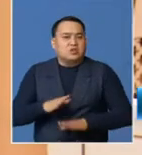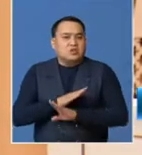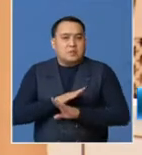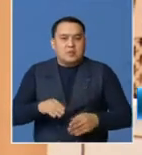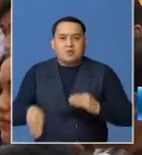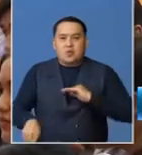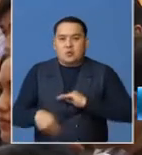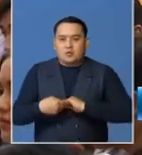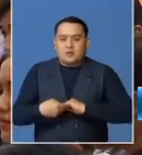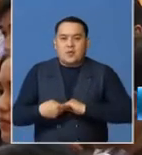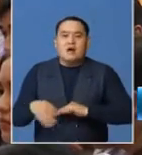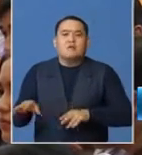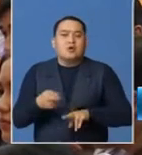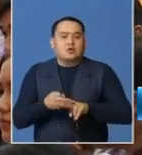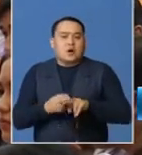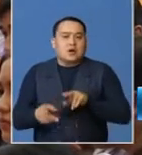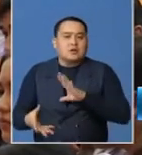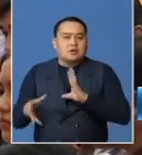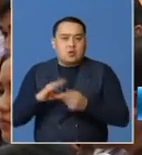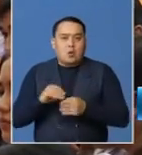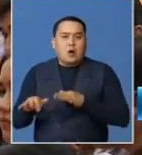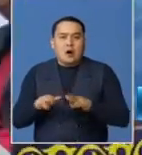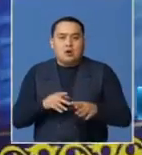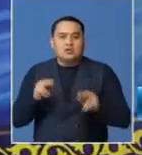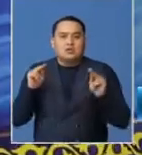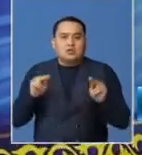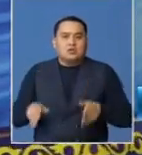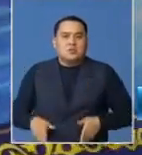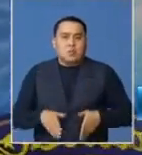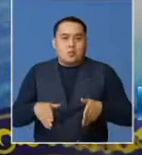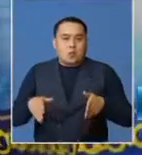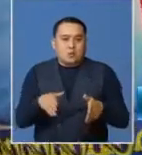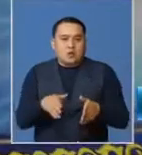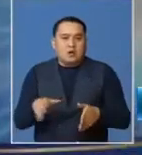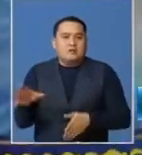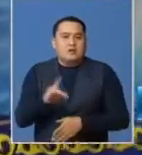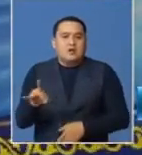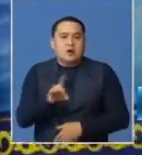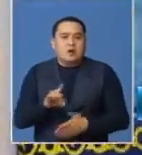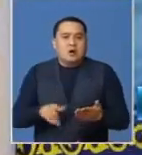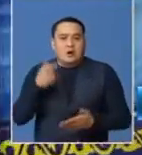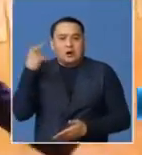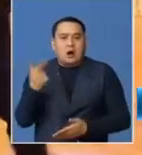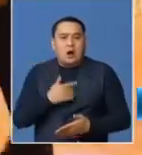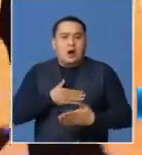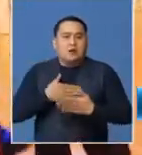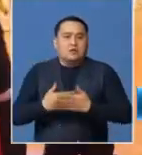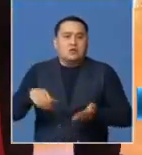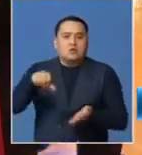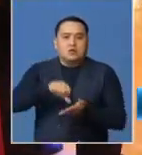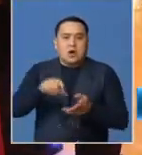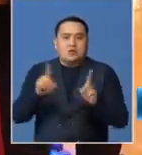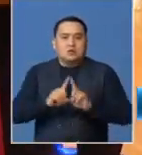терпимости к коррупции. В ходе подведения итогов акции «Отдал желчь, честный путь» все районы награждены грамотами за